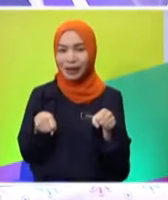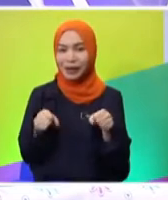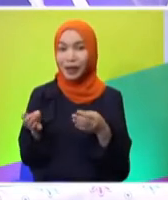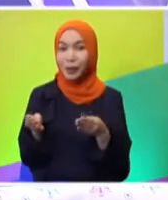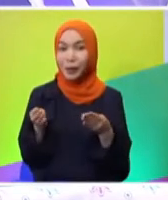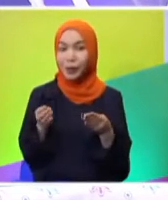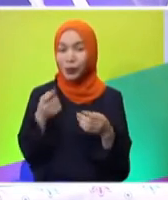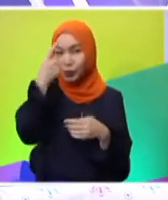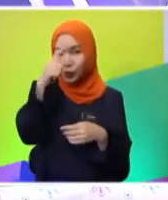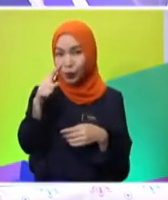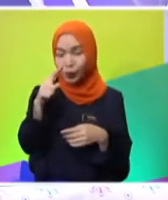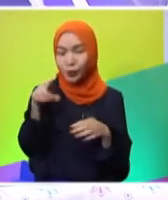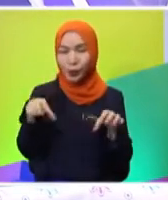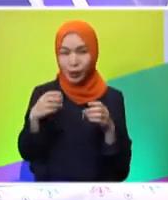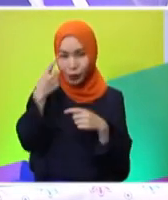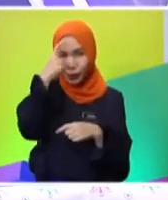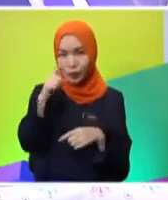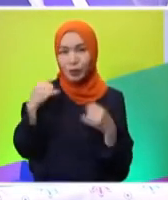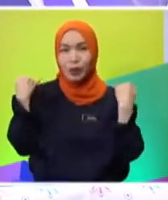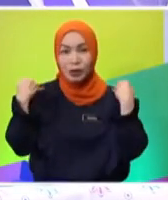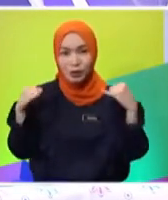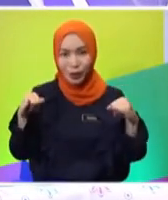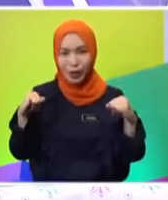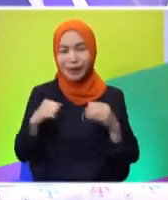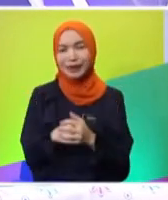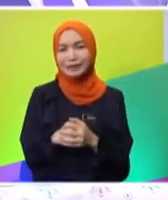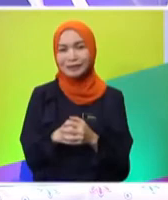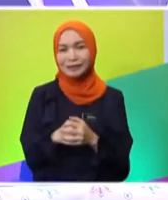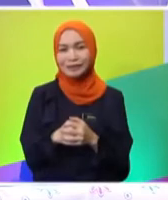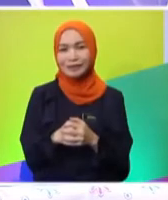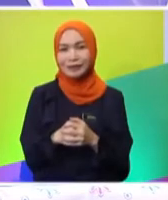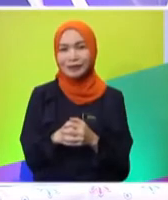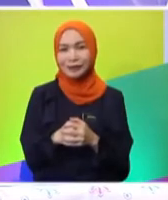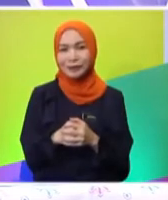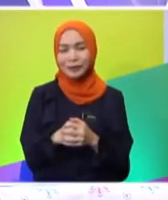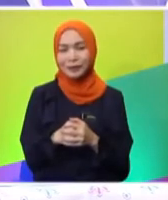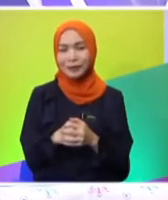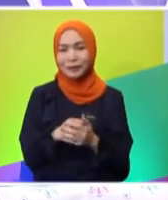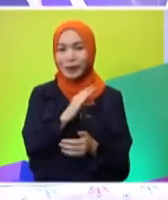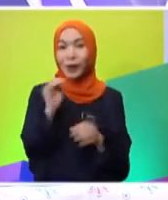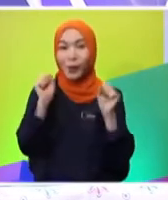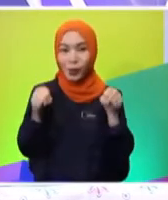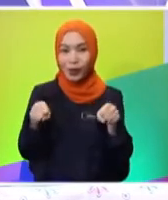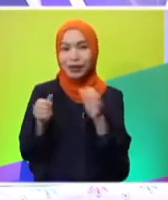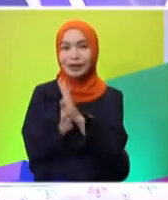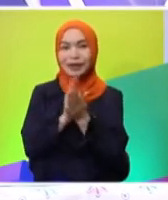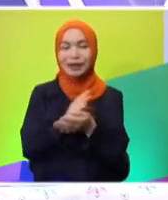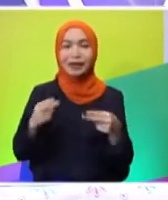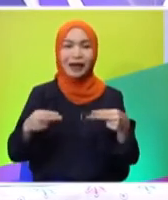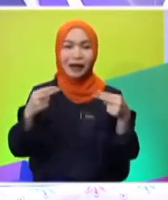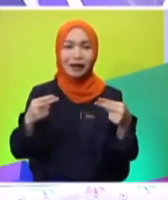kita Bu dijual ya akhirnya dijadikan bahan hiasan rumah diberhentikan hadiah ya hadiah hari jadi hadiah perkawinan